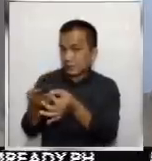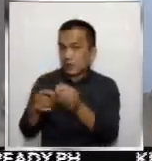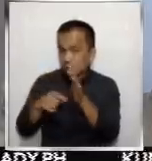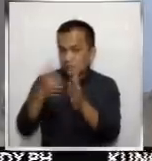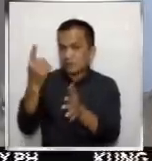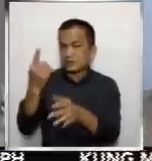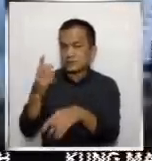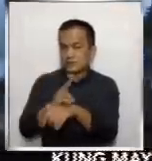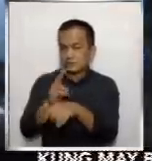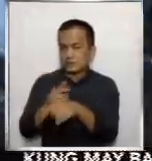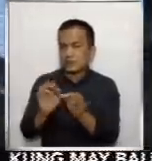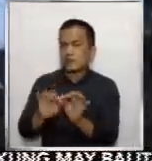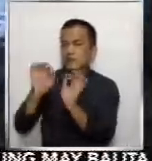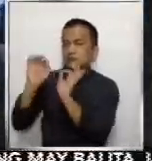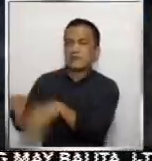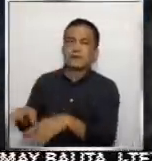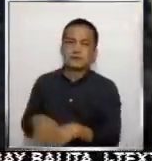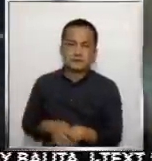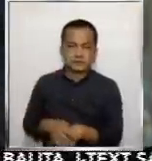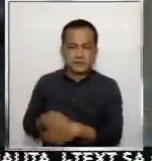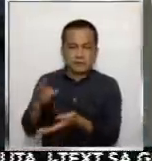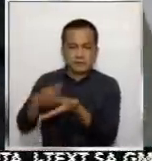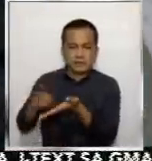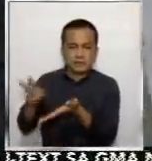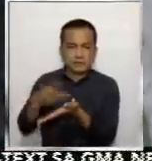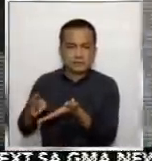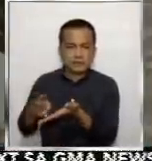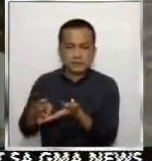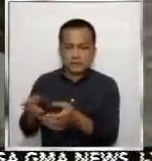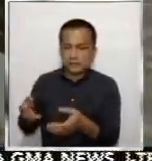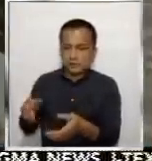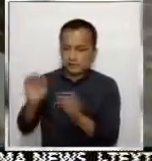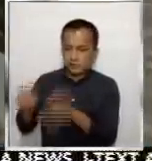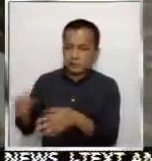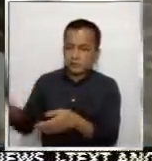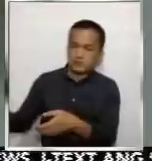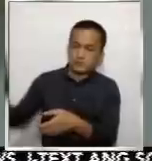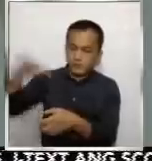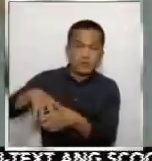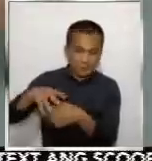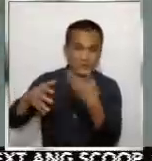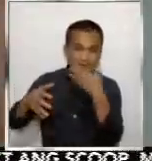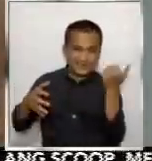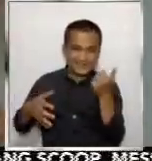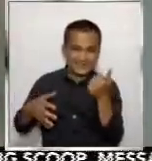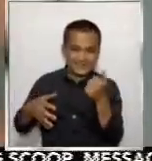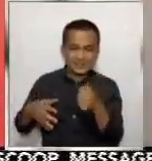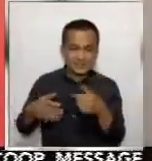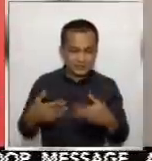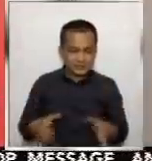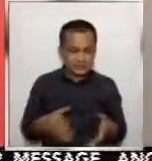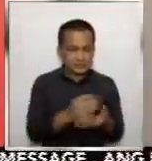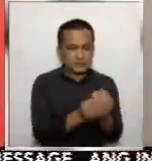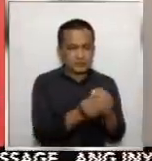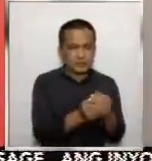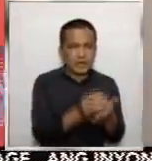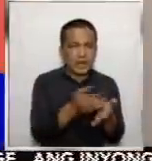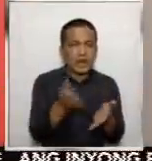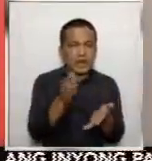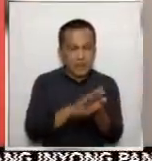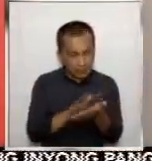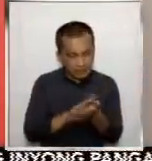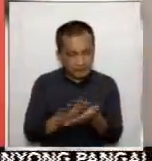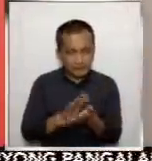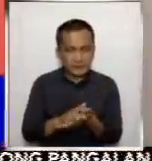sa basurahan. Mas mainam kung may takip ang trash bin. Tapos ay maglinis uli ng kamay. Huwag din kalimutan